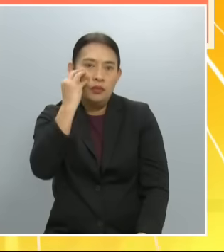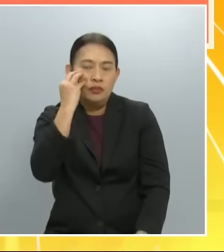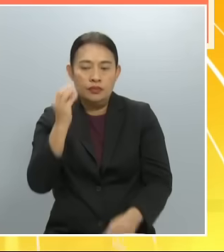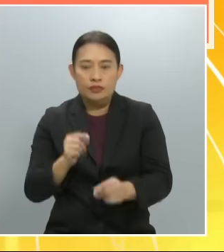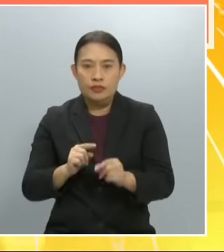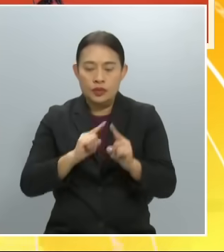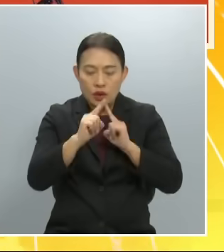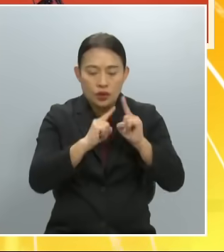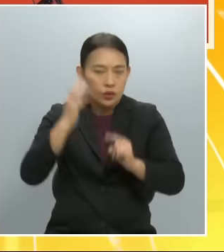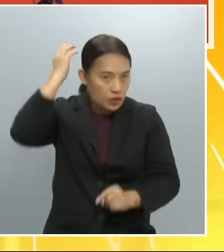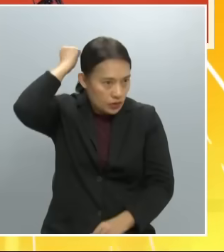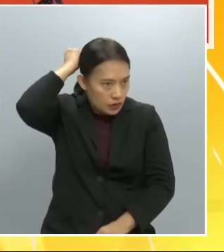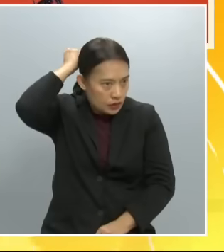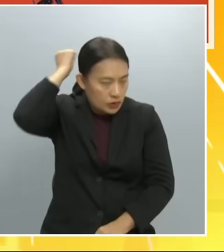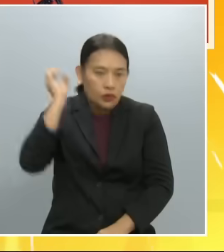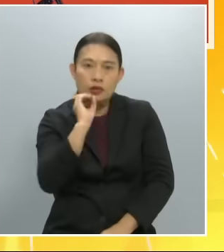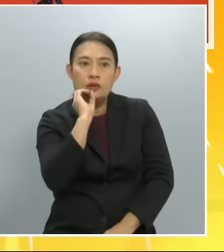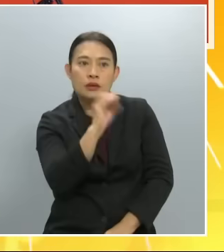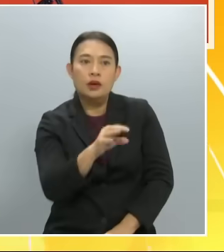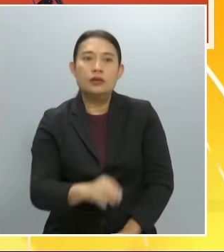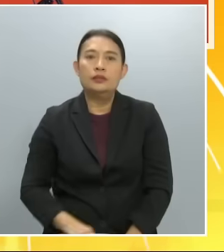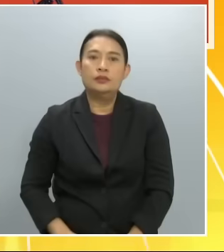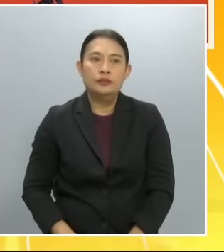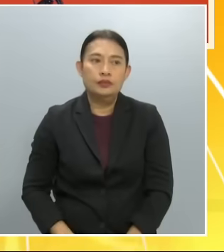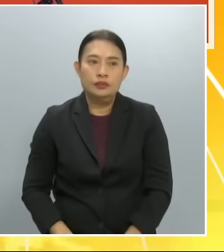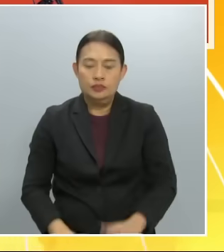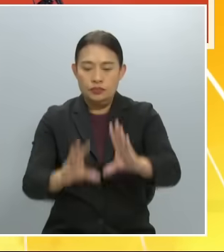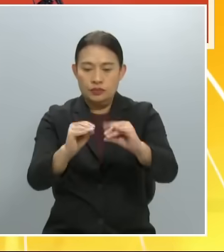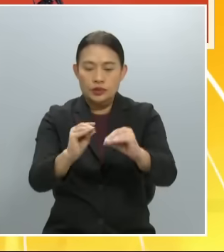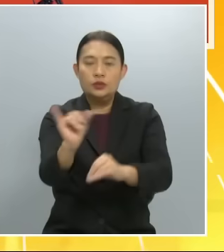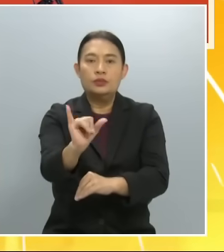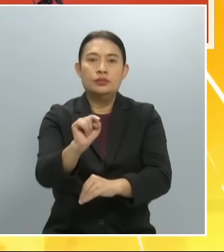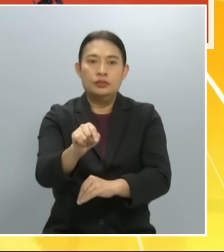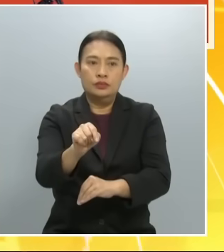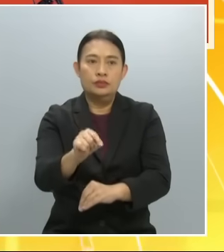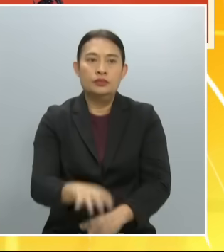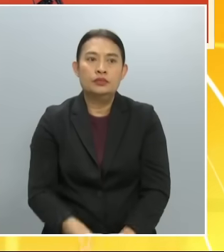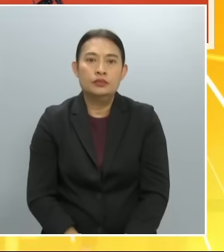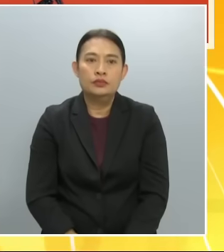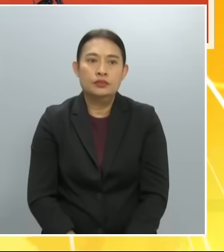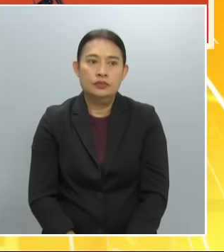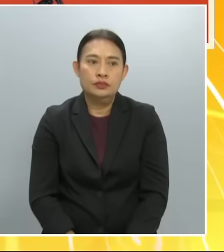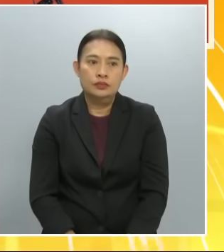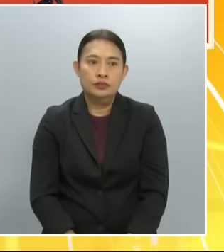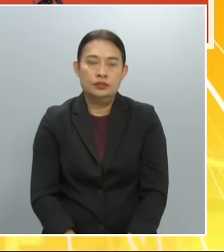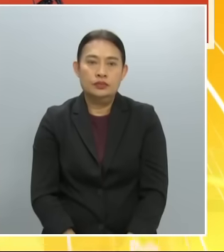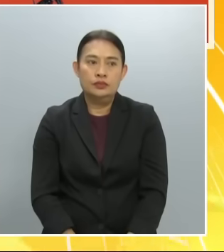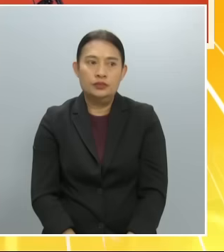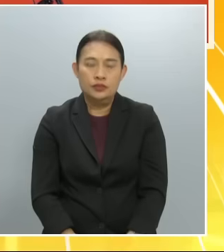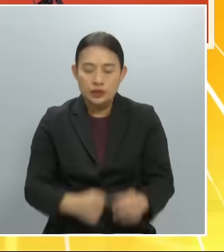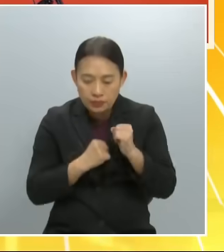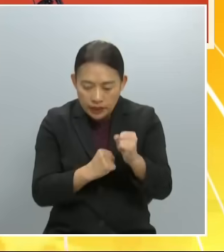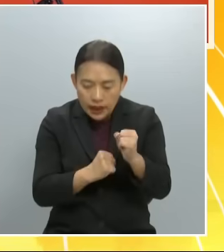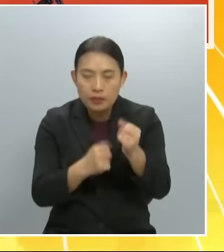งไว ้ ใช่ไหมเพราะยังไม่ได้ประชุมกันหรือหลังจากนั้นพยายามแล้ว